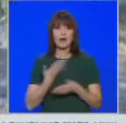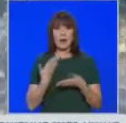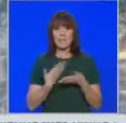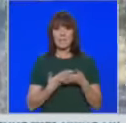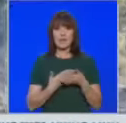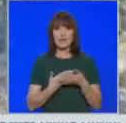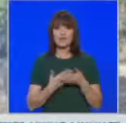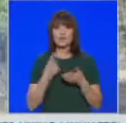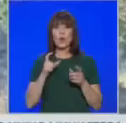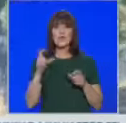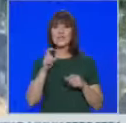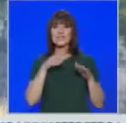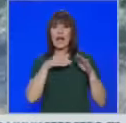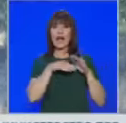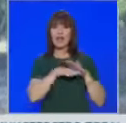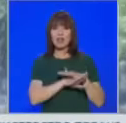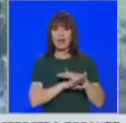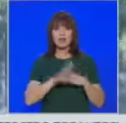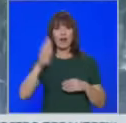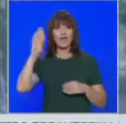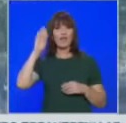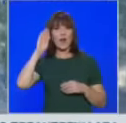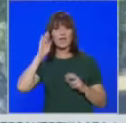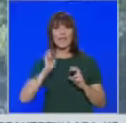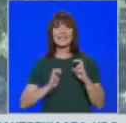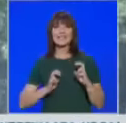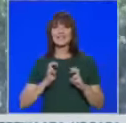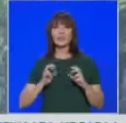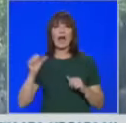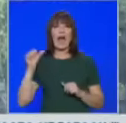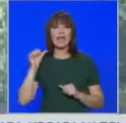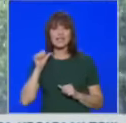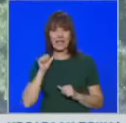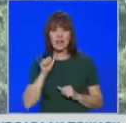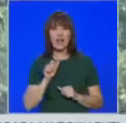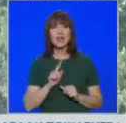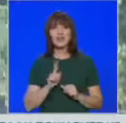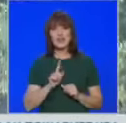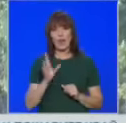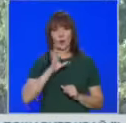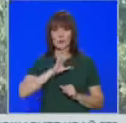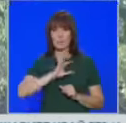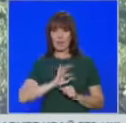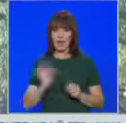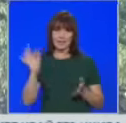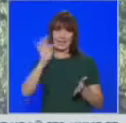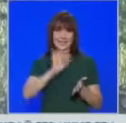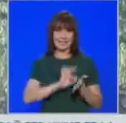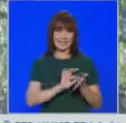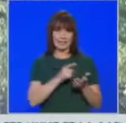до складовете с оръжейна продукция на военния завод Арсенал, но не е успял да достигне до